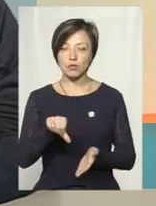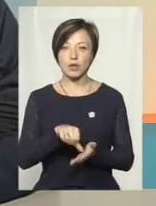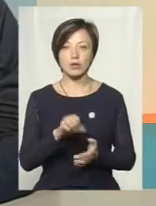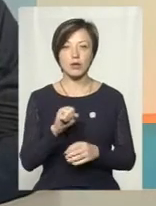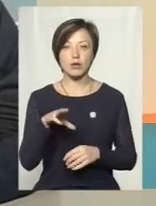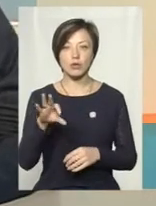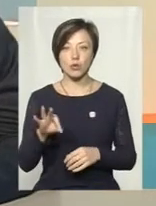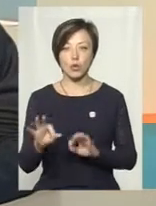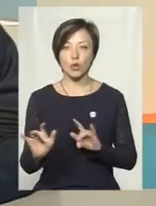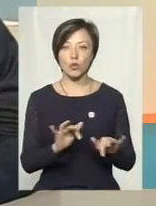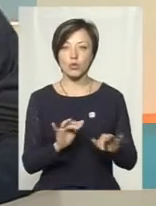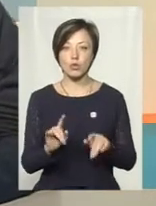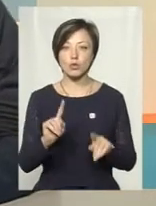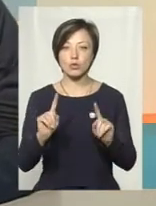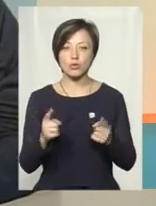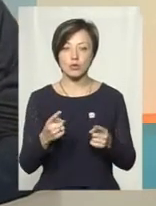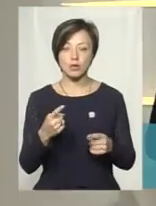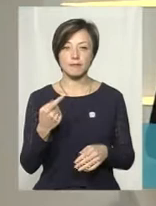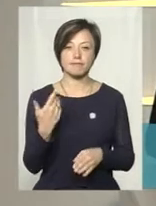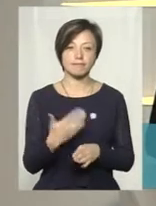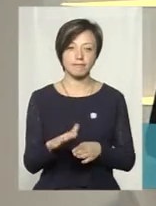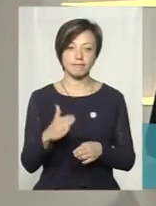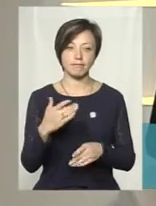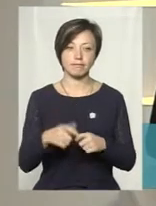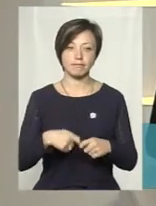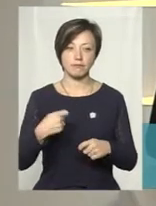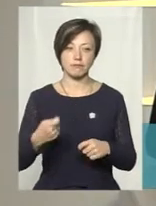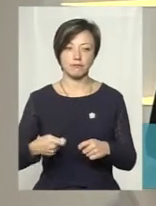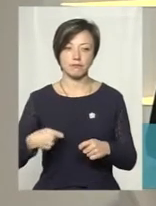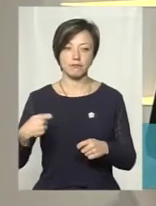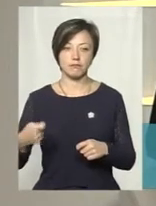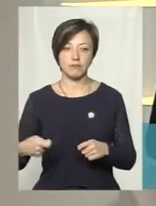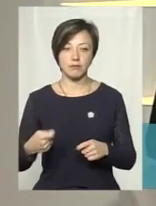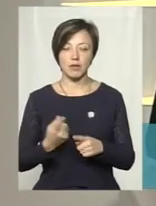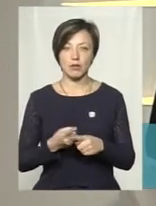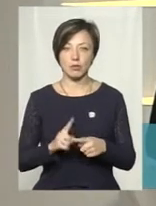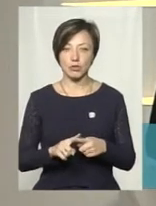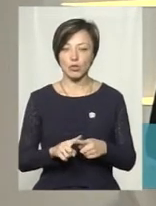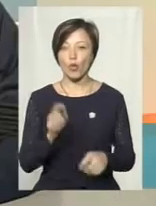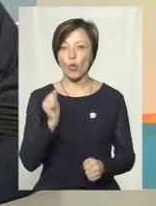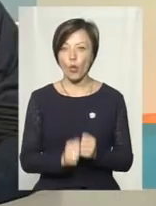АТО, вона рухається дуже-дуже такими маленькими-маленькими кроками. Тому що